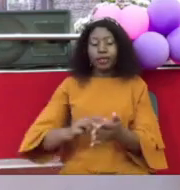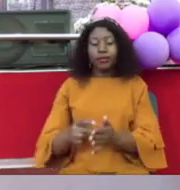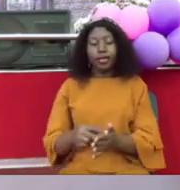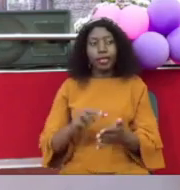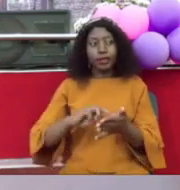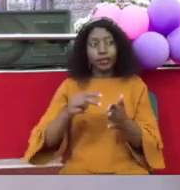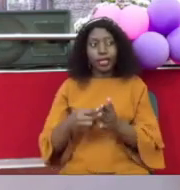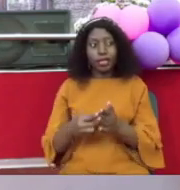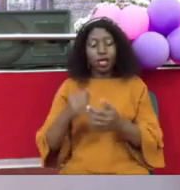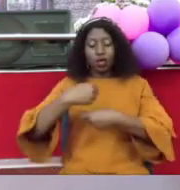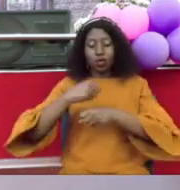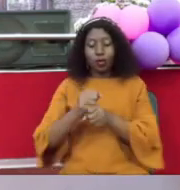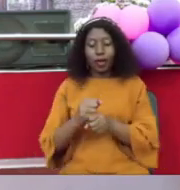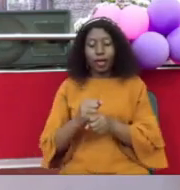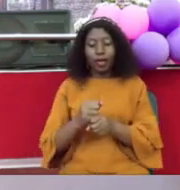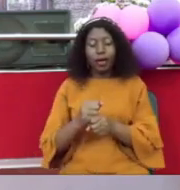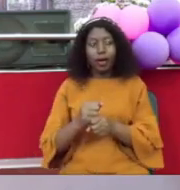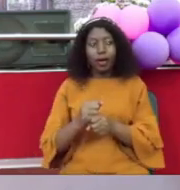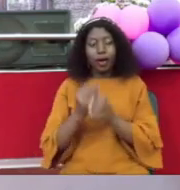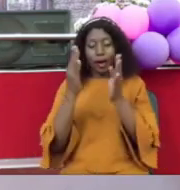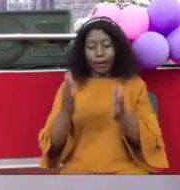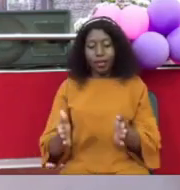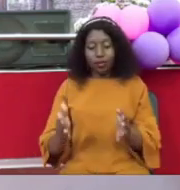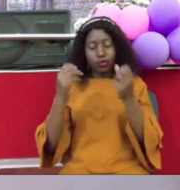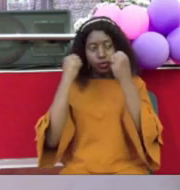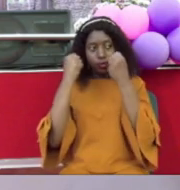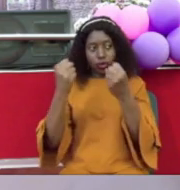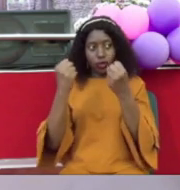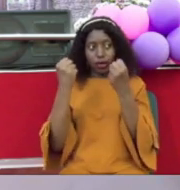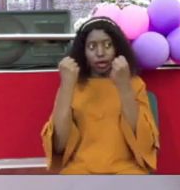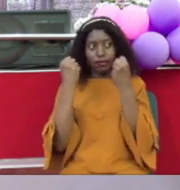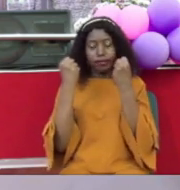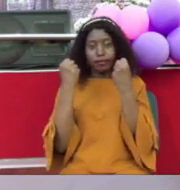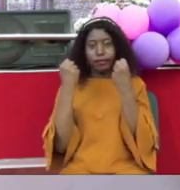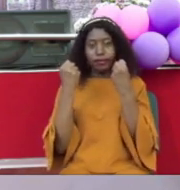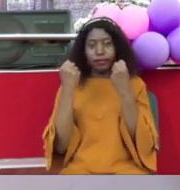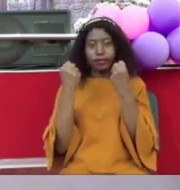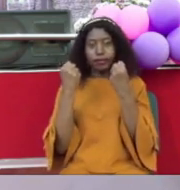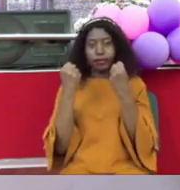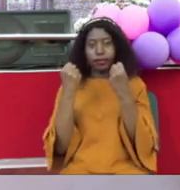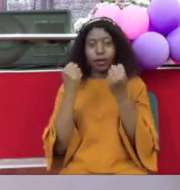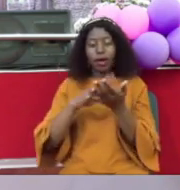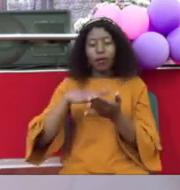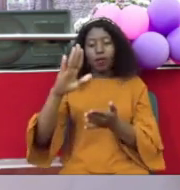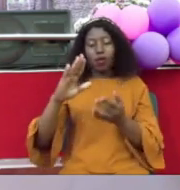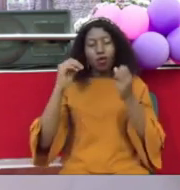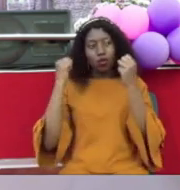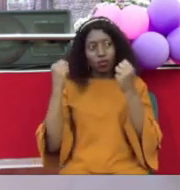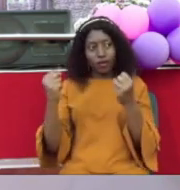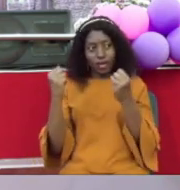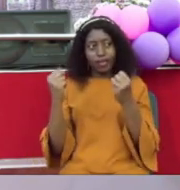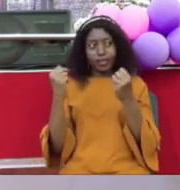someone stronger. Inamaanisha kumwezesha, kumfanya mtu kuwa na nguvu. More confident. Akiwa na